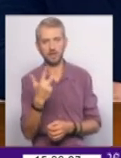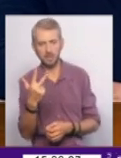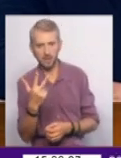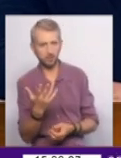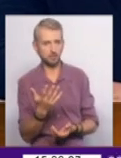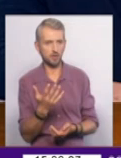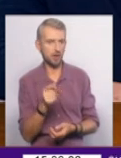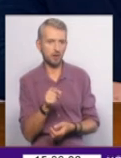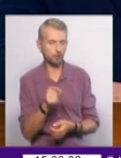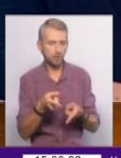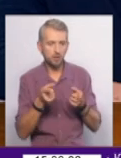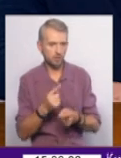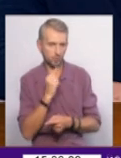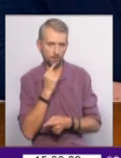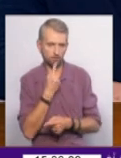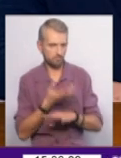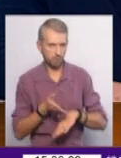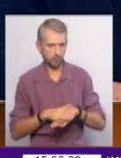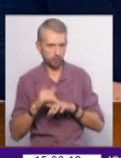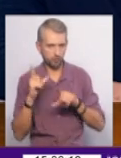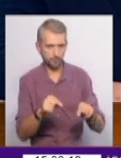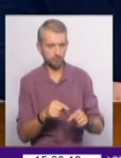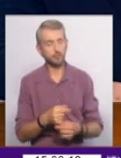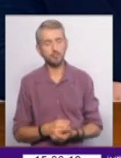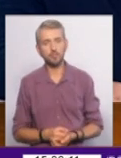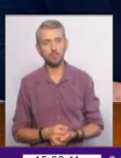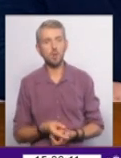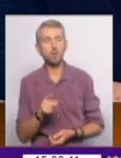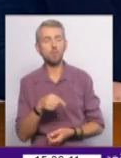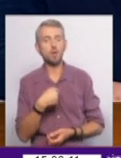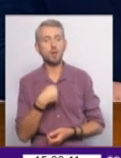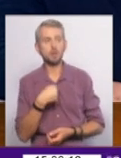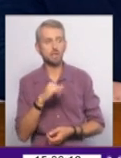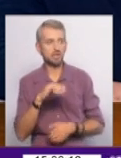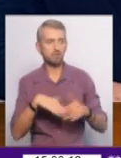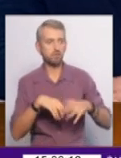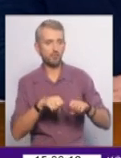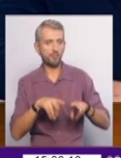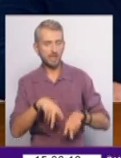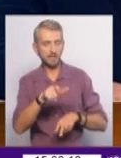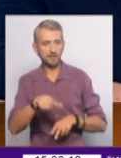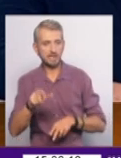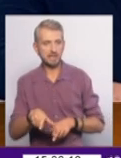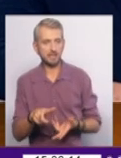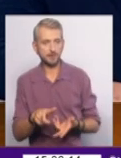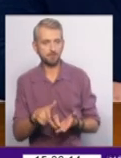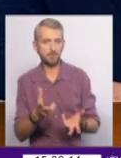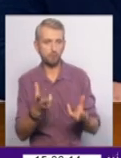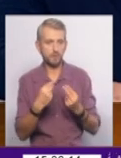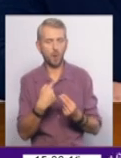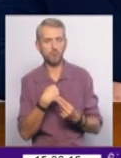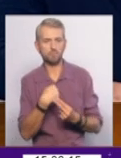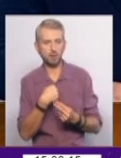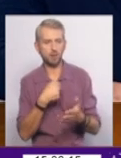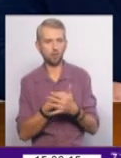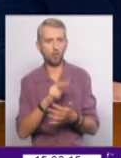і 23-му. І так далі, вони дійсно ускладнюють. Тому я все ж таки І фахівці якби обіцяють мені все ж таки до